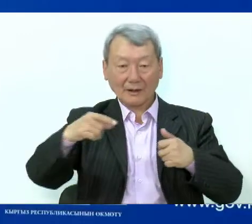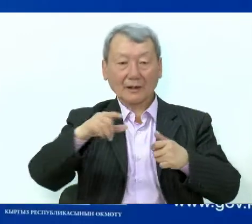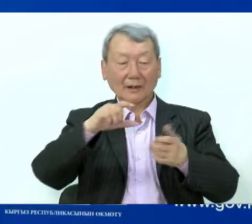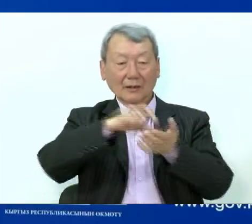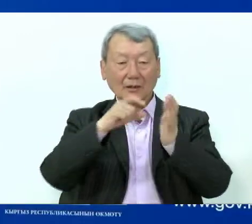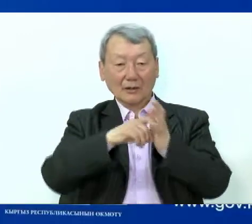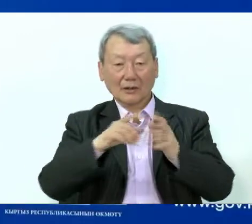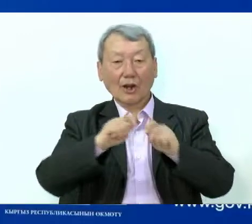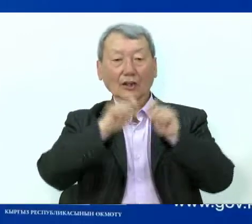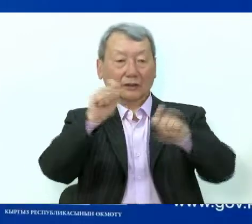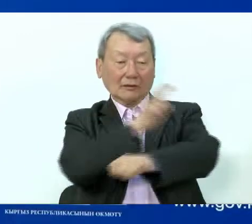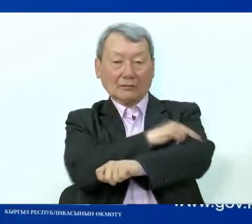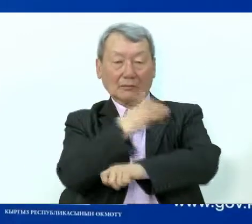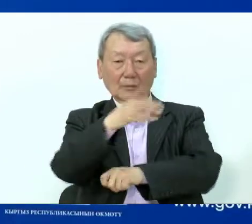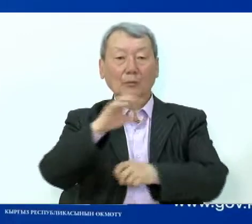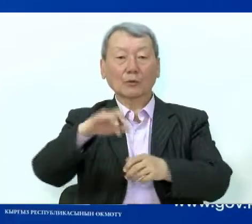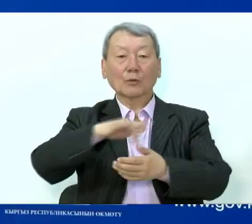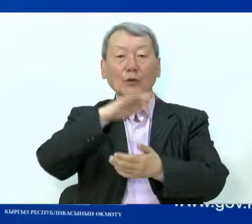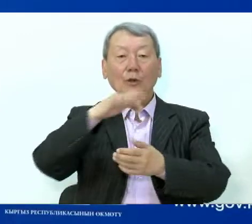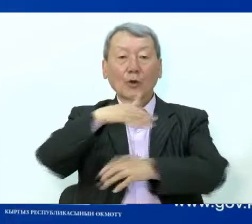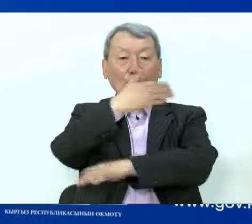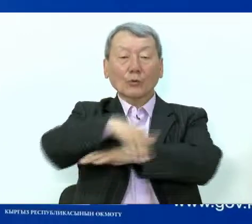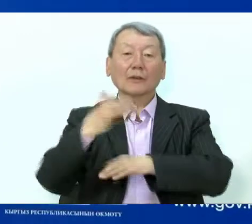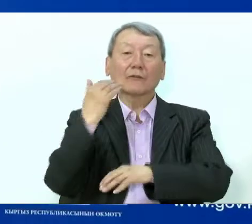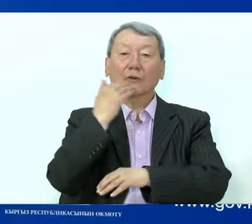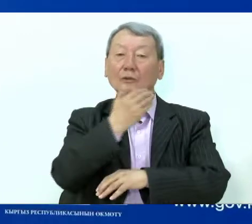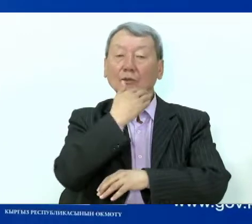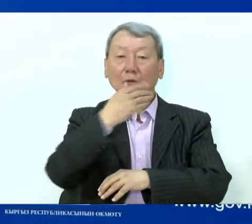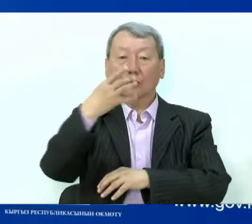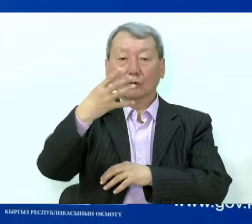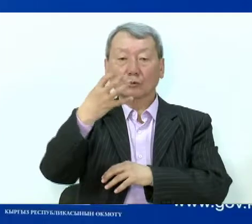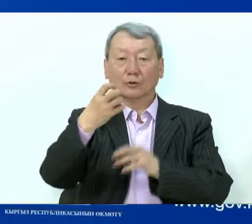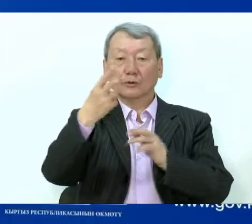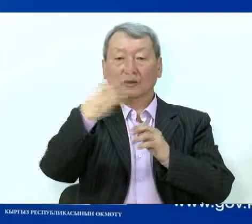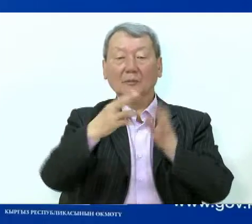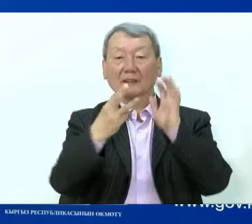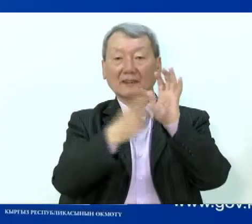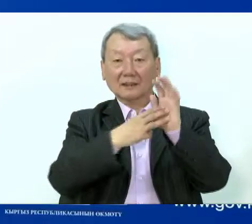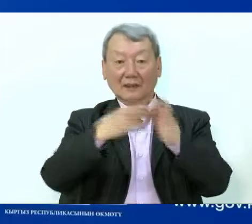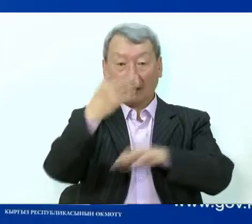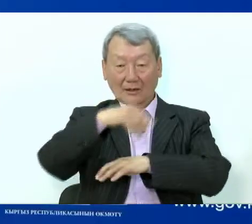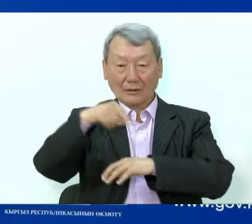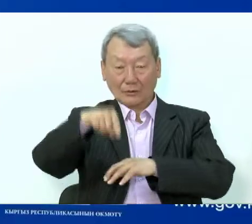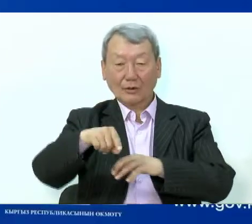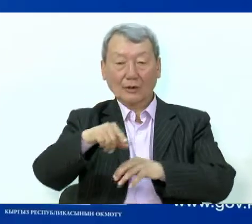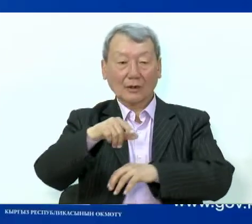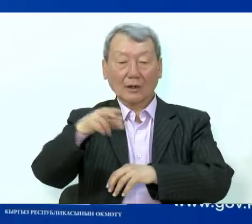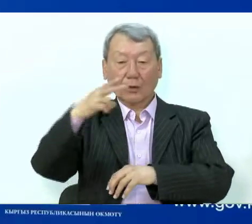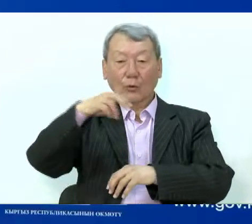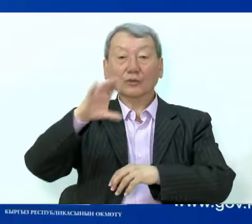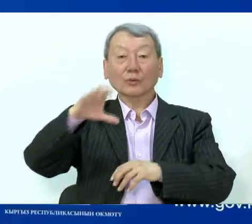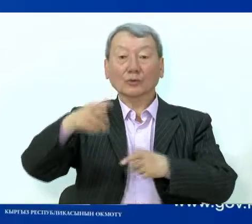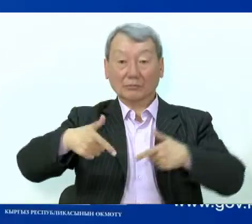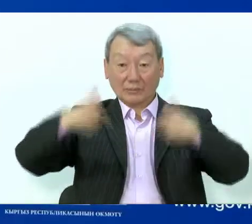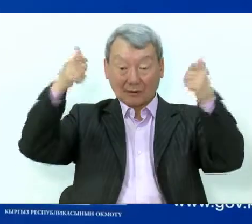мейманканасына жана Фрунзе көчөсүнүн номер 428 дарегинде жайгашкан Достук мейманканасында